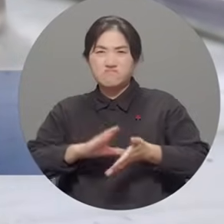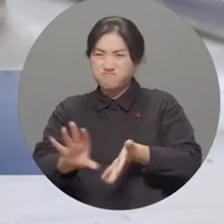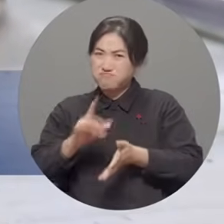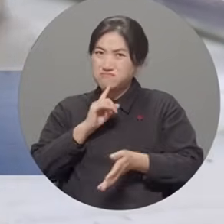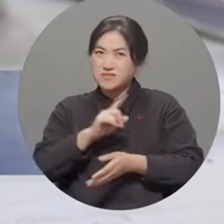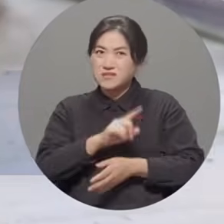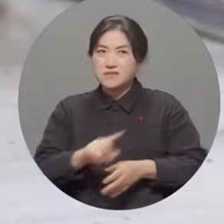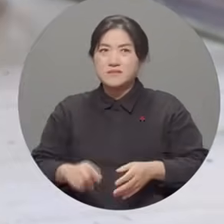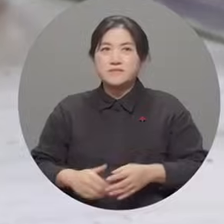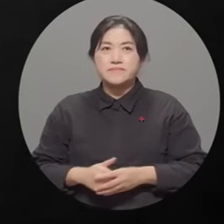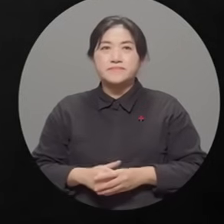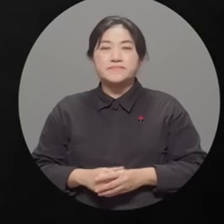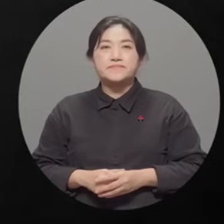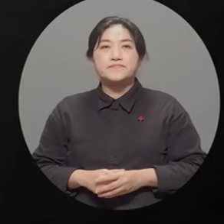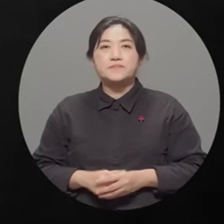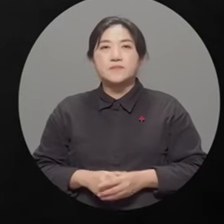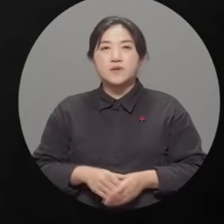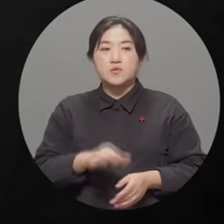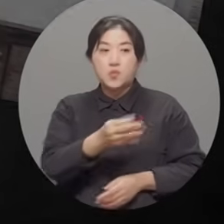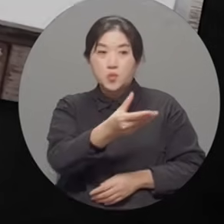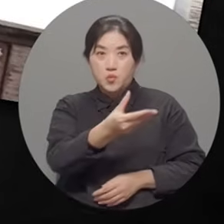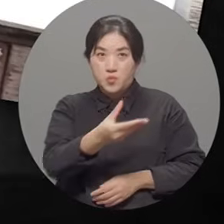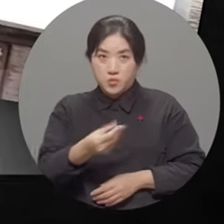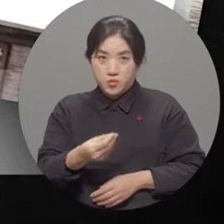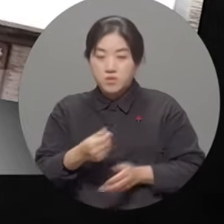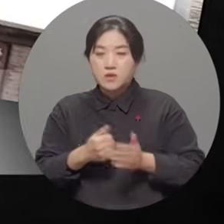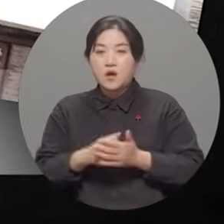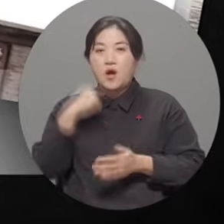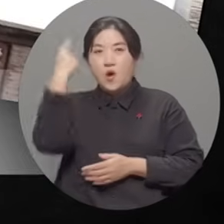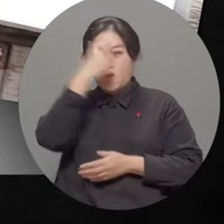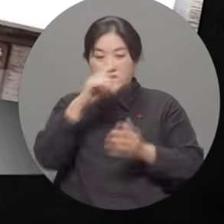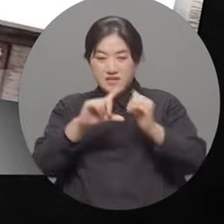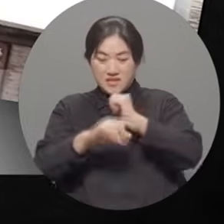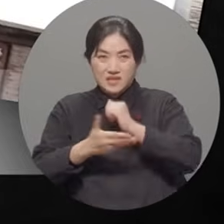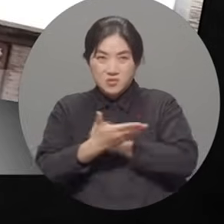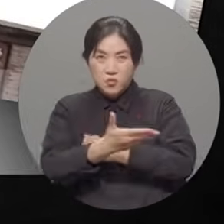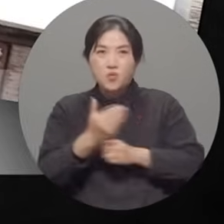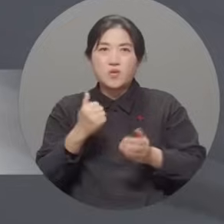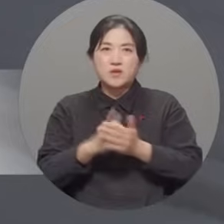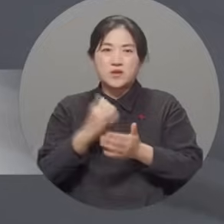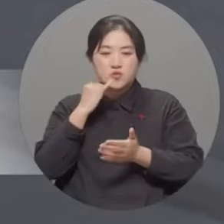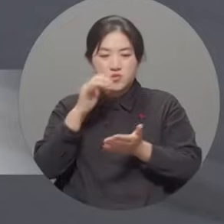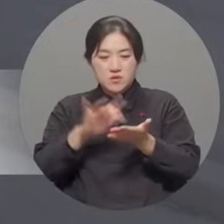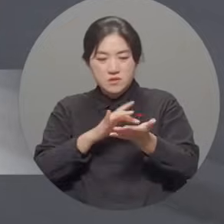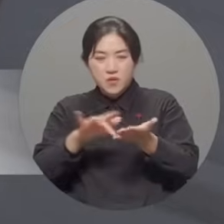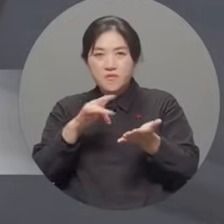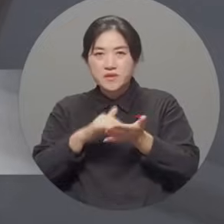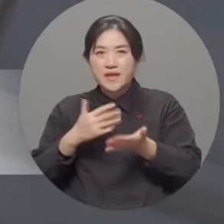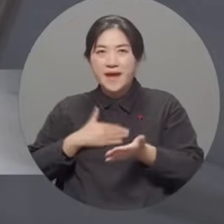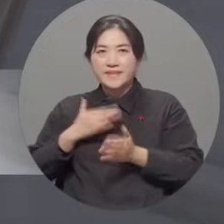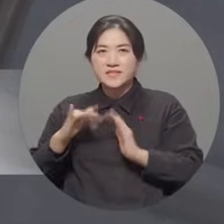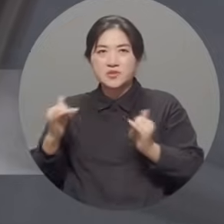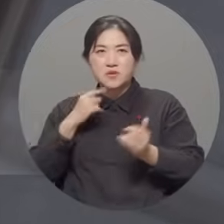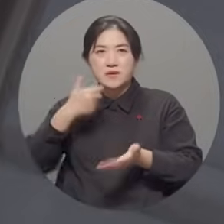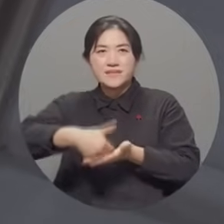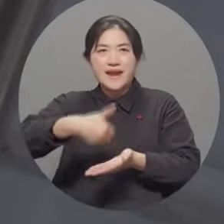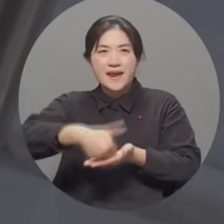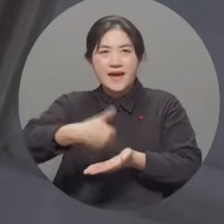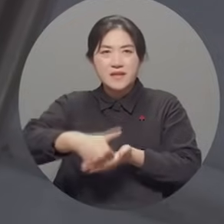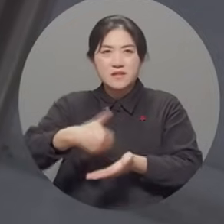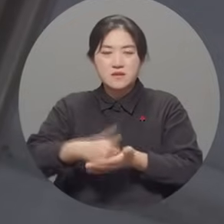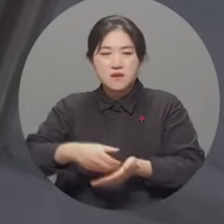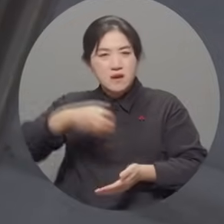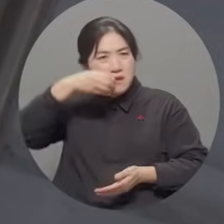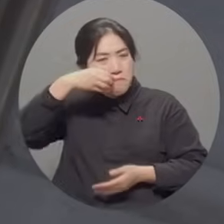그러고 진짜 막. 돈을 빌릴 때는 본인 얼굴 사진은 물론 휴대전화에 있는 지인 전화번호까지 요구해 협박